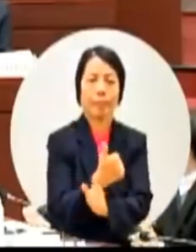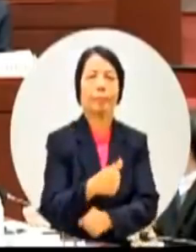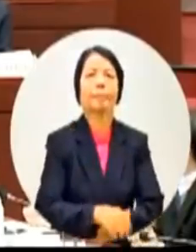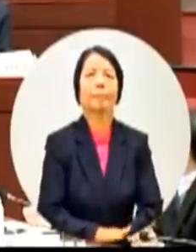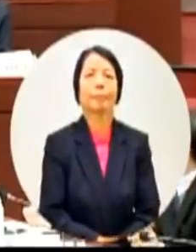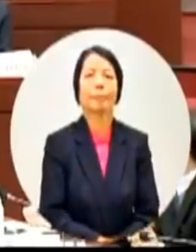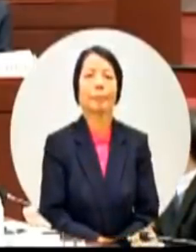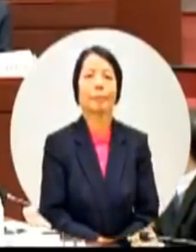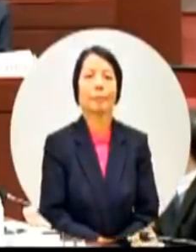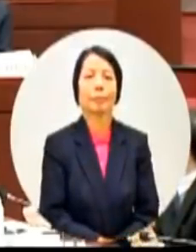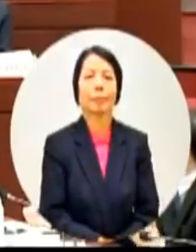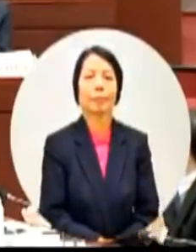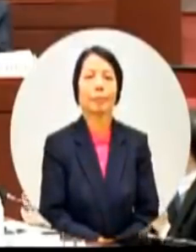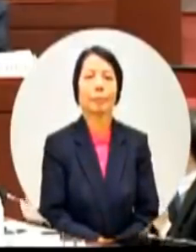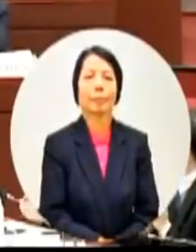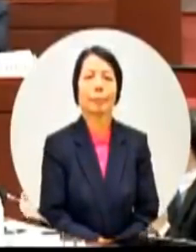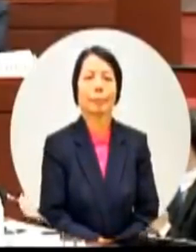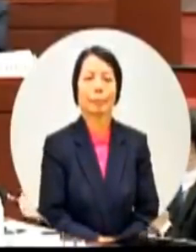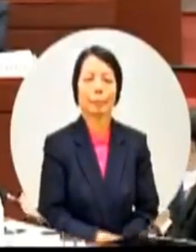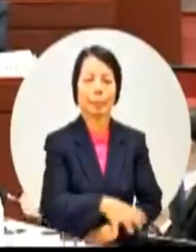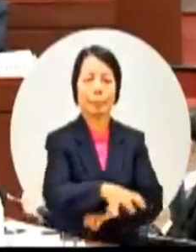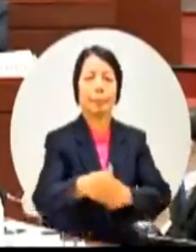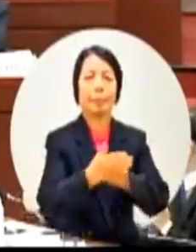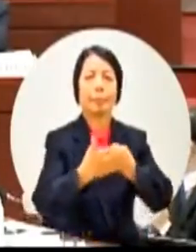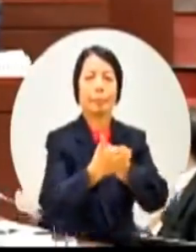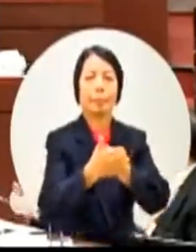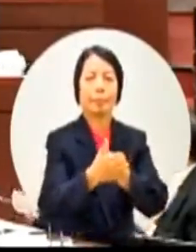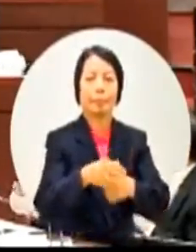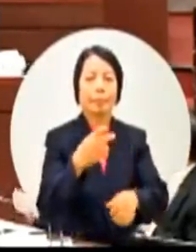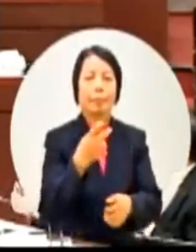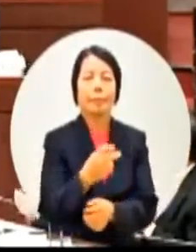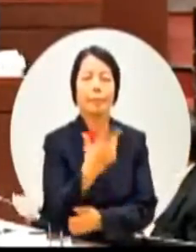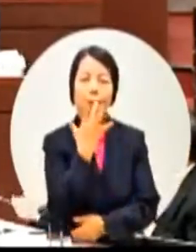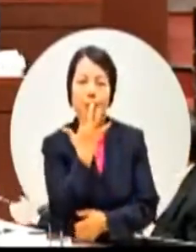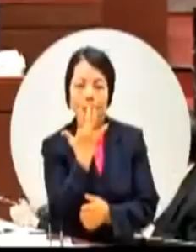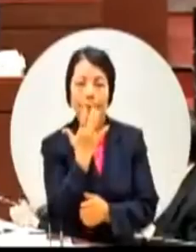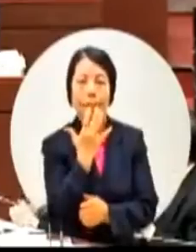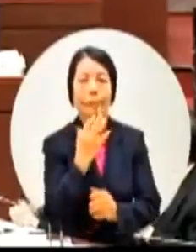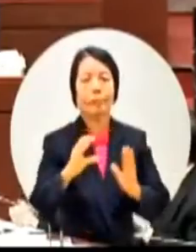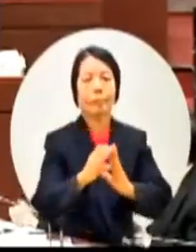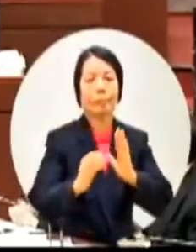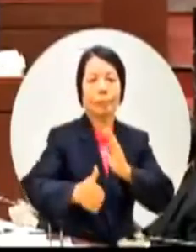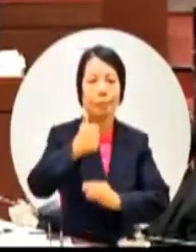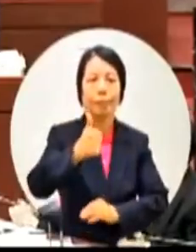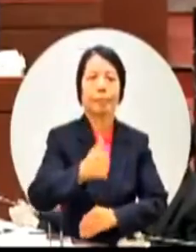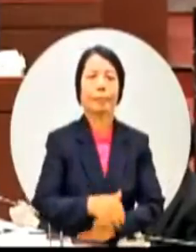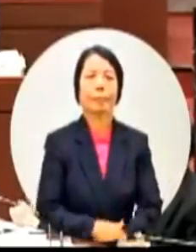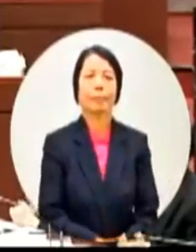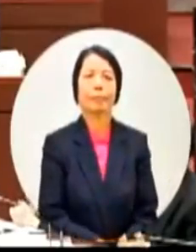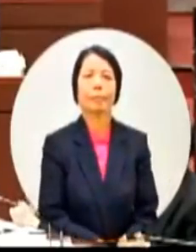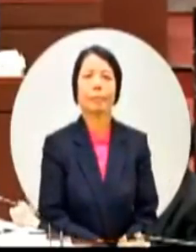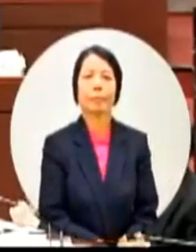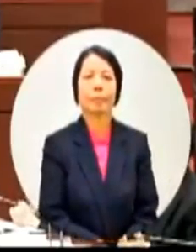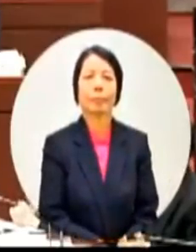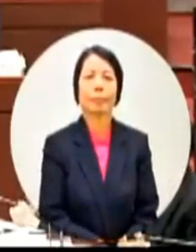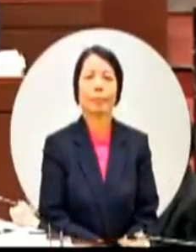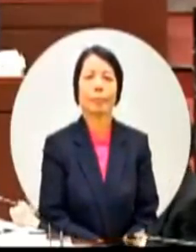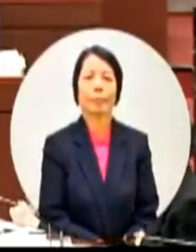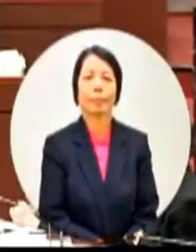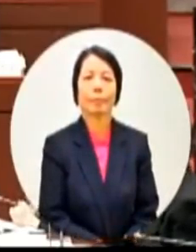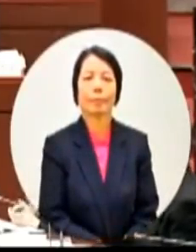社会局谢代理局长丽丽，环保局原局长钟欣， 劳工局陈代理局